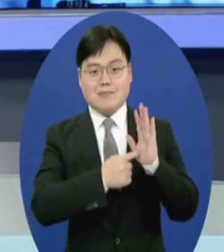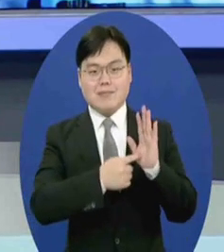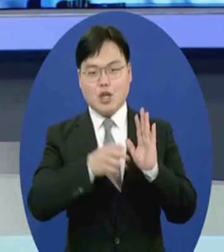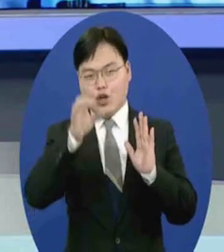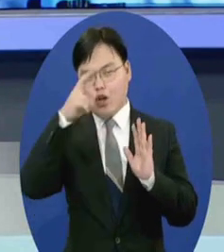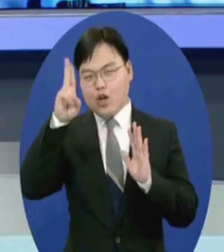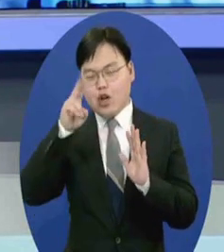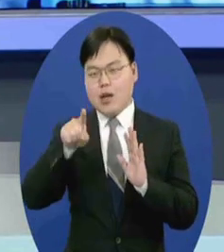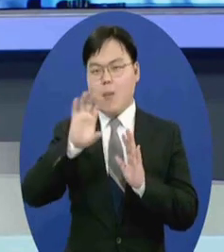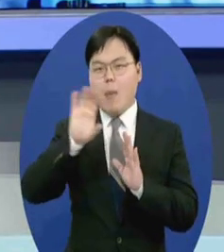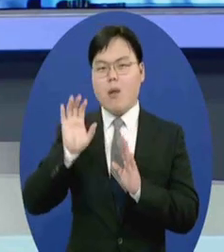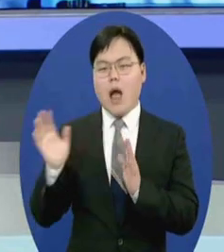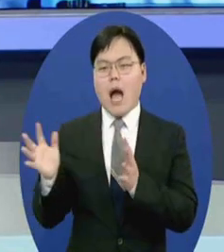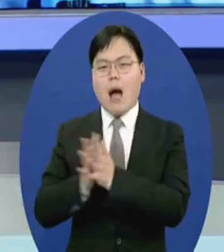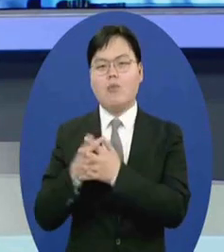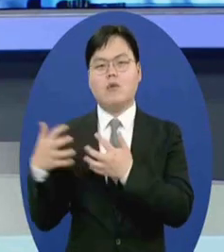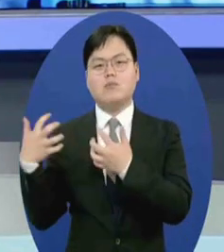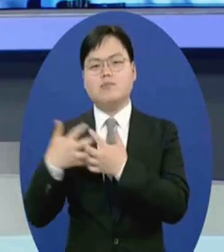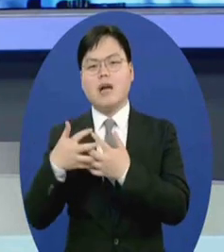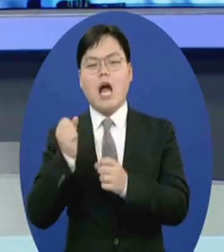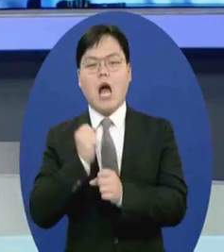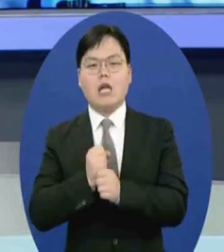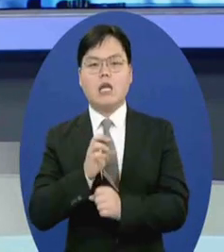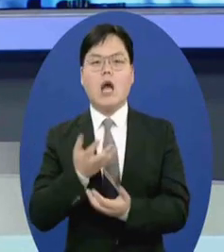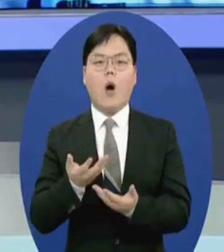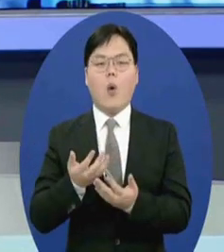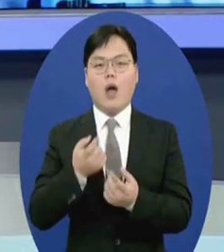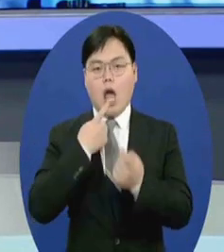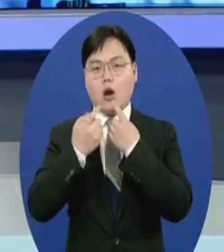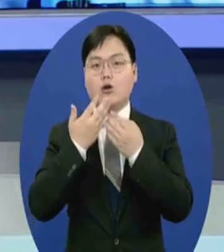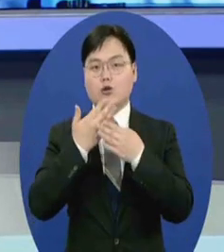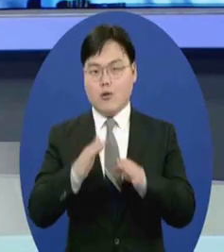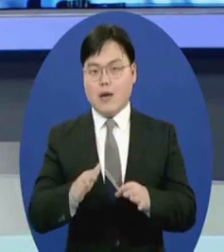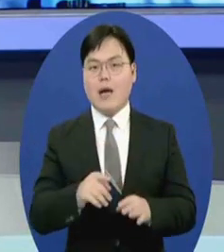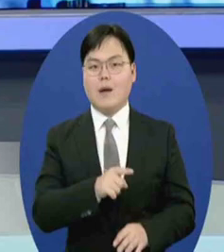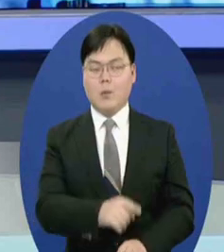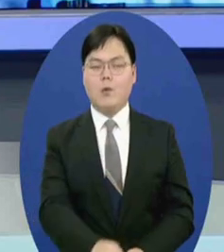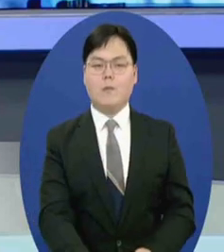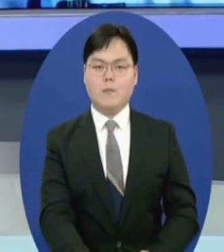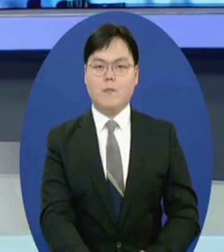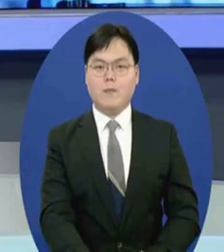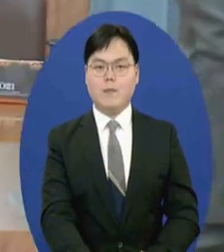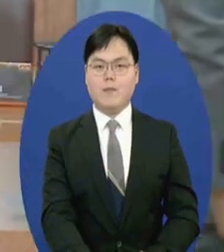тус салбарынхантай хэрхэн уялдаатай хамтран ажиллахаа онцолж ярилцсан байна.